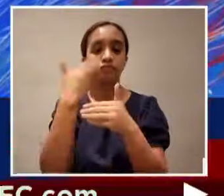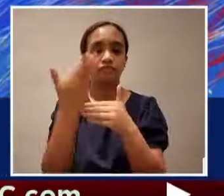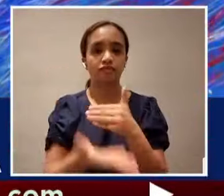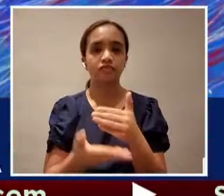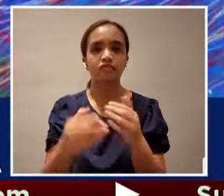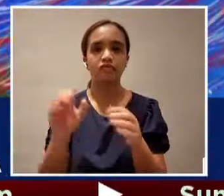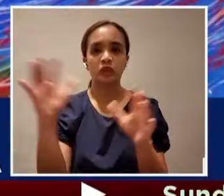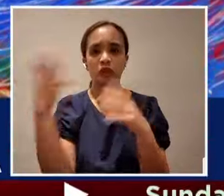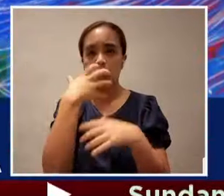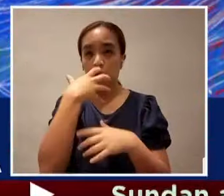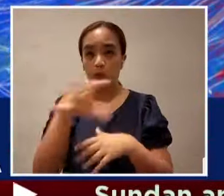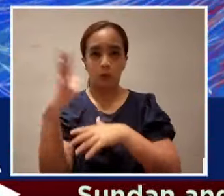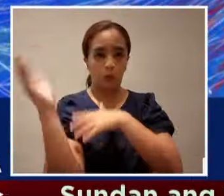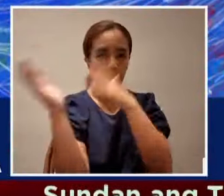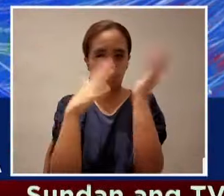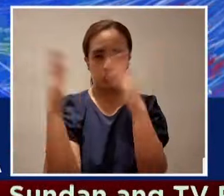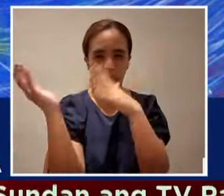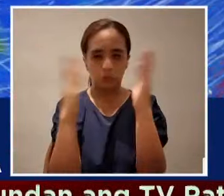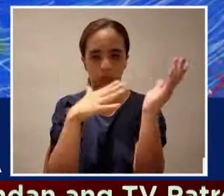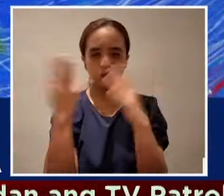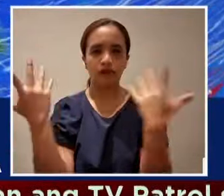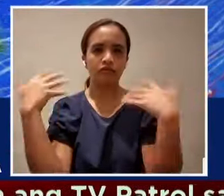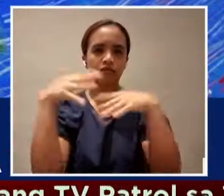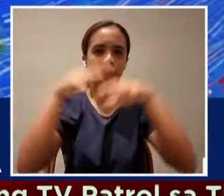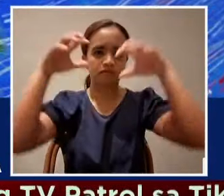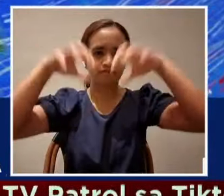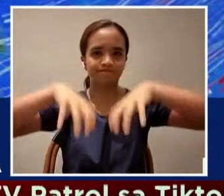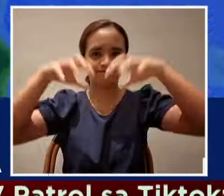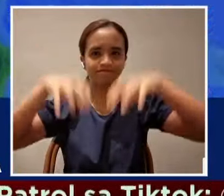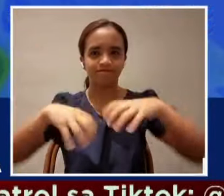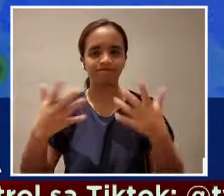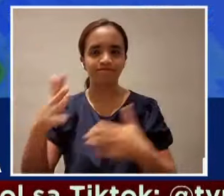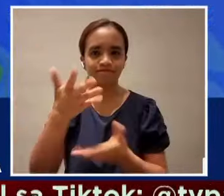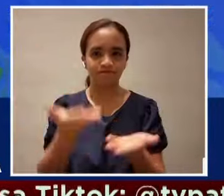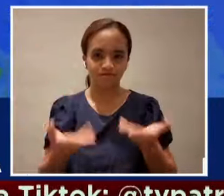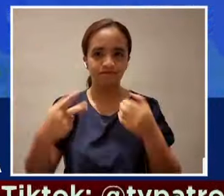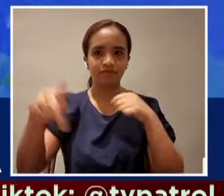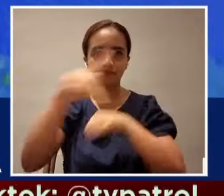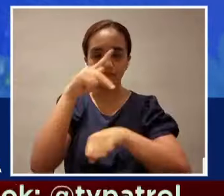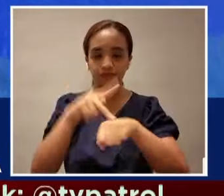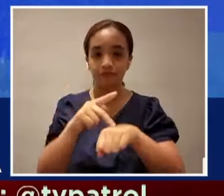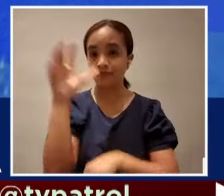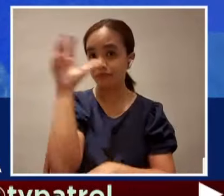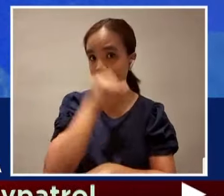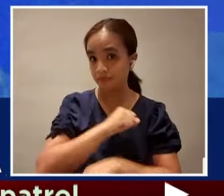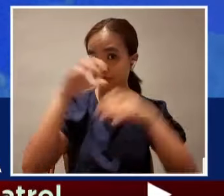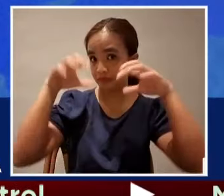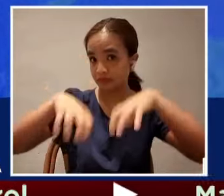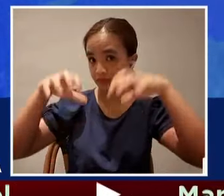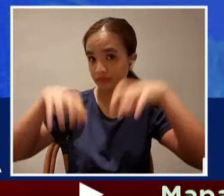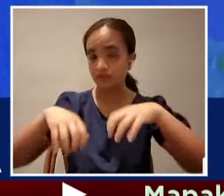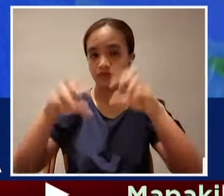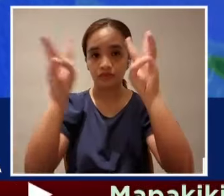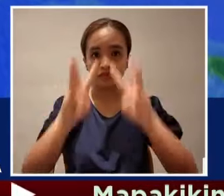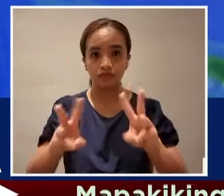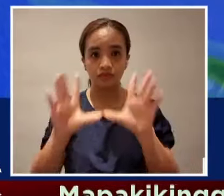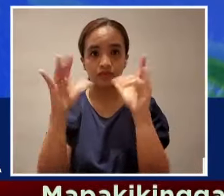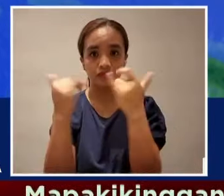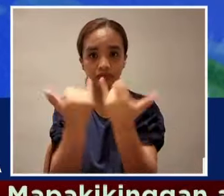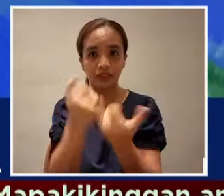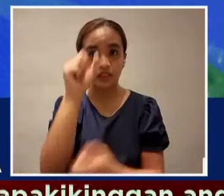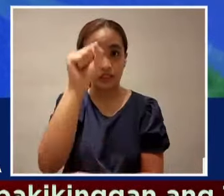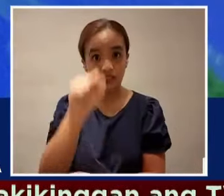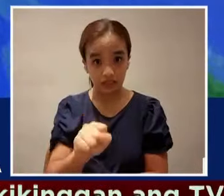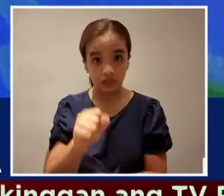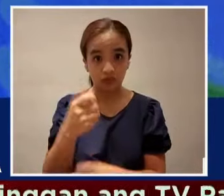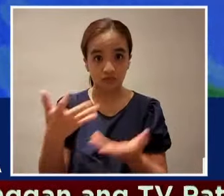ang alinsangan at mga pag-ulang aasahan sa bansa. Sa rainfall forecast ng The Weather Company, sa katimugang bahagi ng bansa